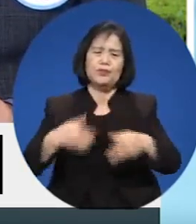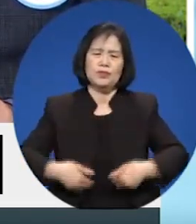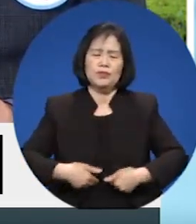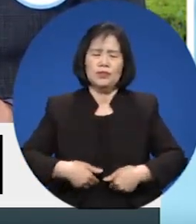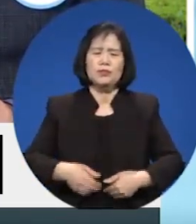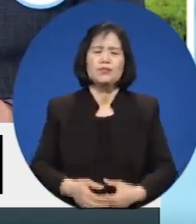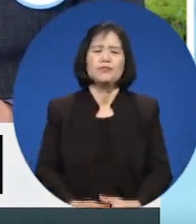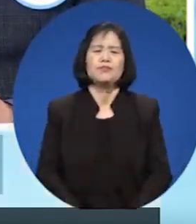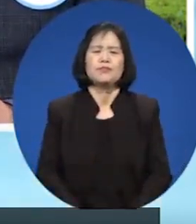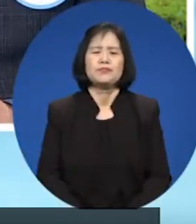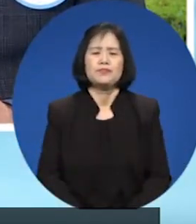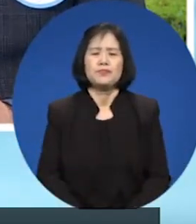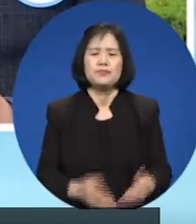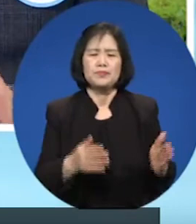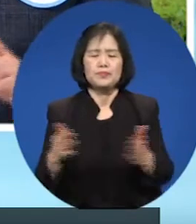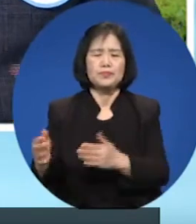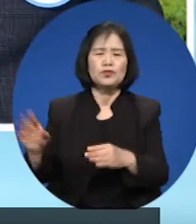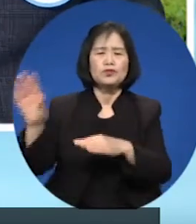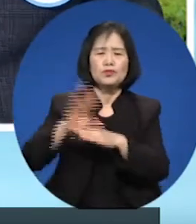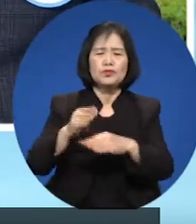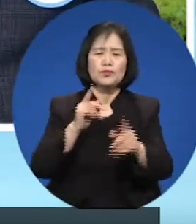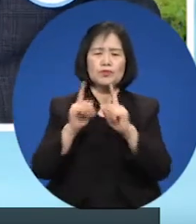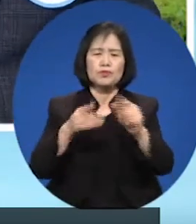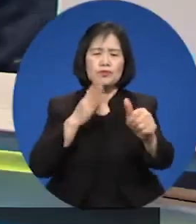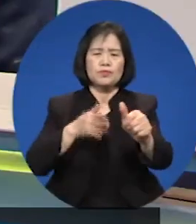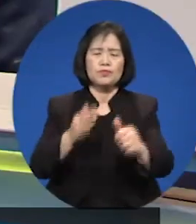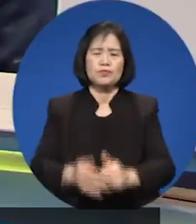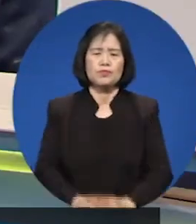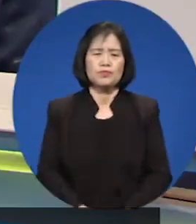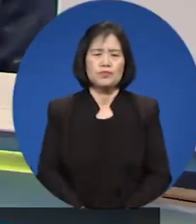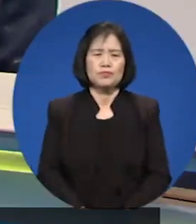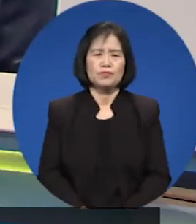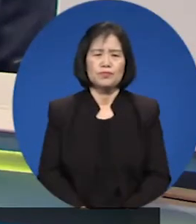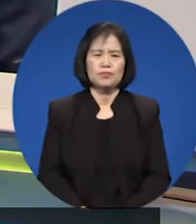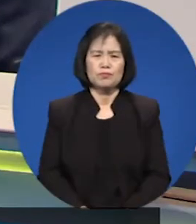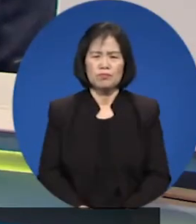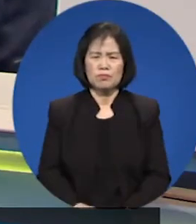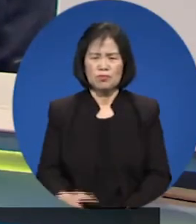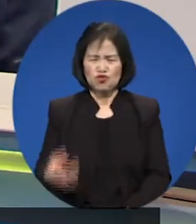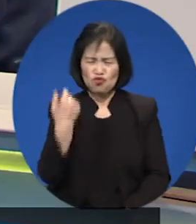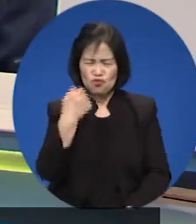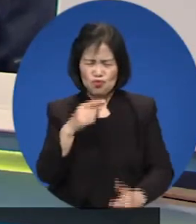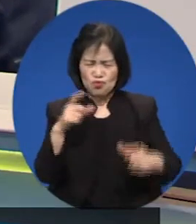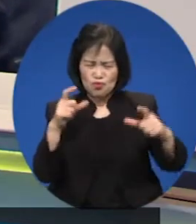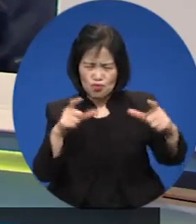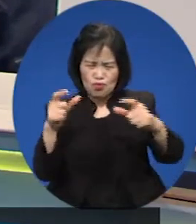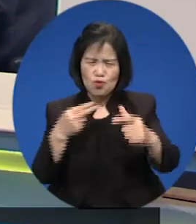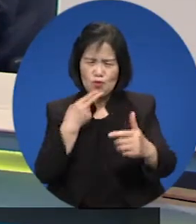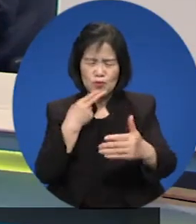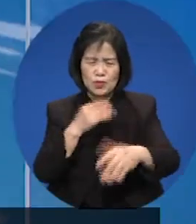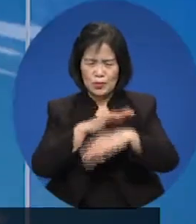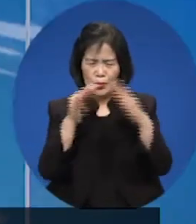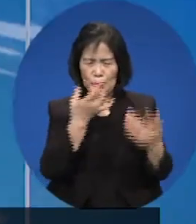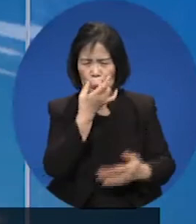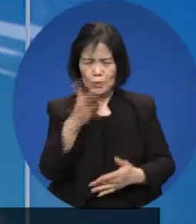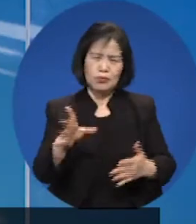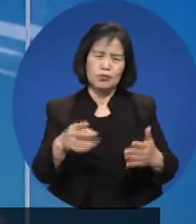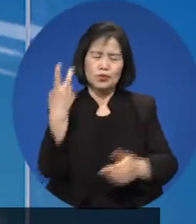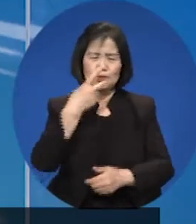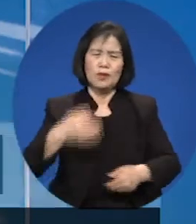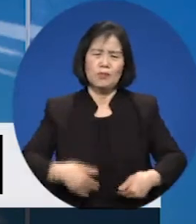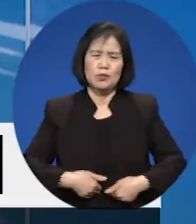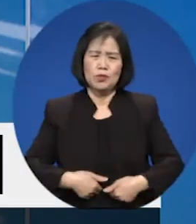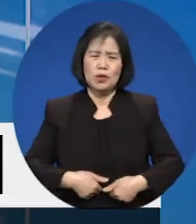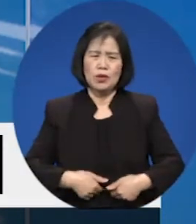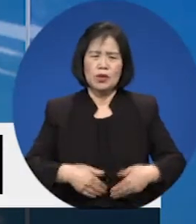보여줍니다 4 평론가 닉시 보태지 말씀이 있으시다면 전혀 없는 수사가 이루어질 거라고 봐요 단순히 lh 의 문제만이 아니라 여기에는 반드시